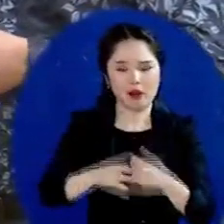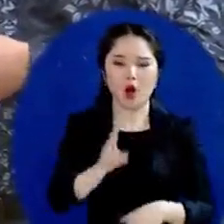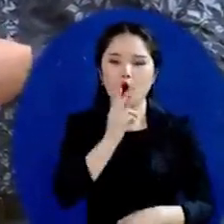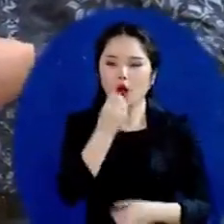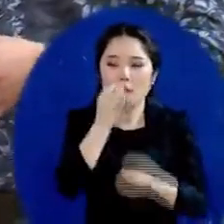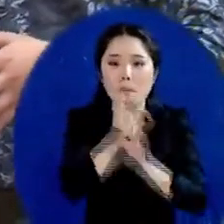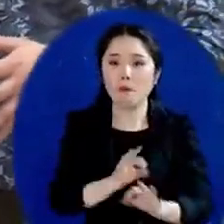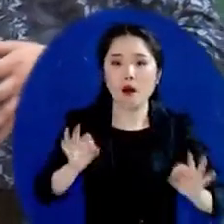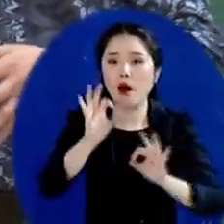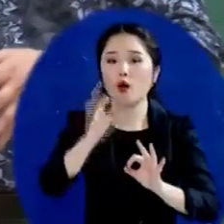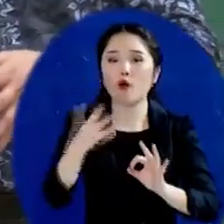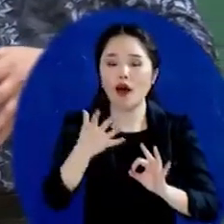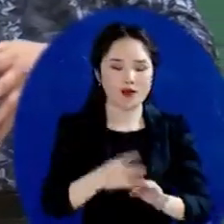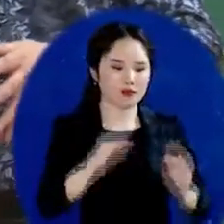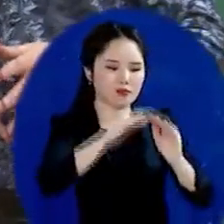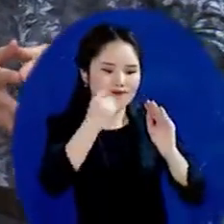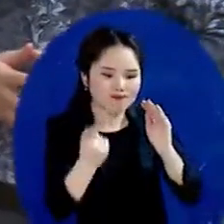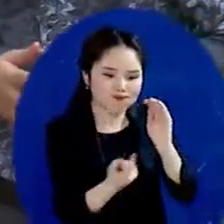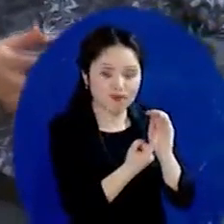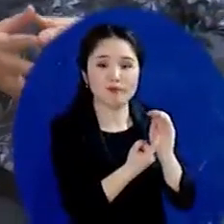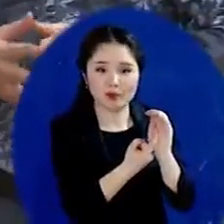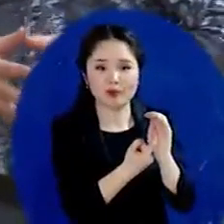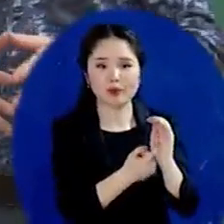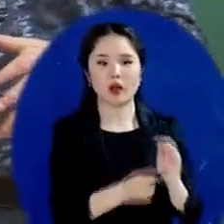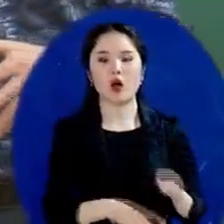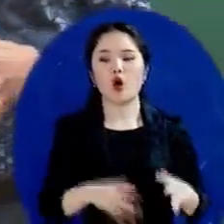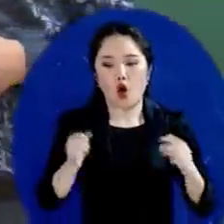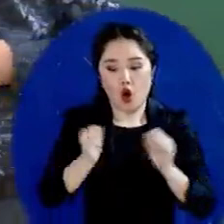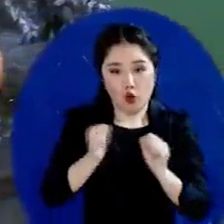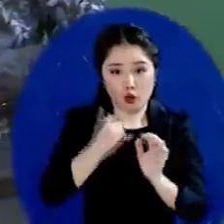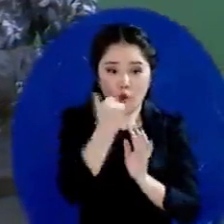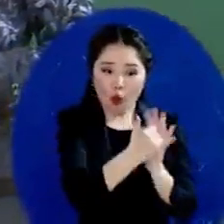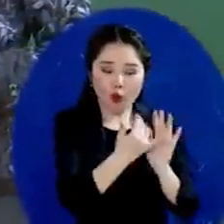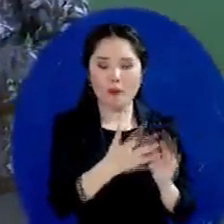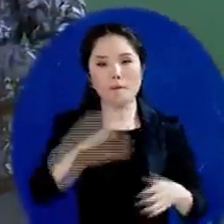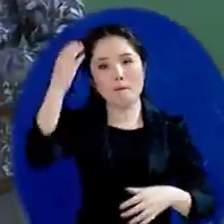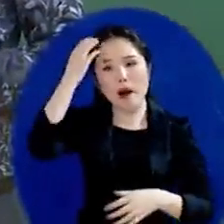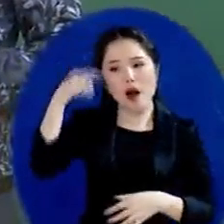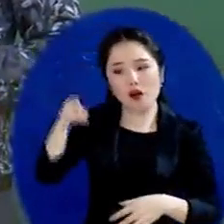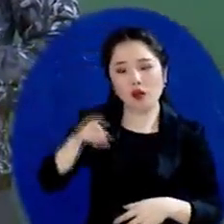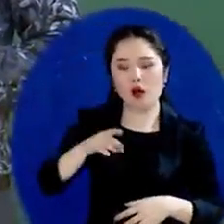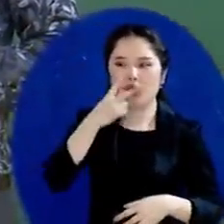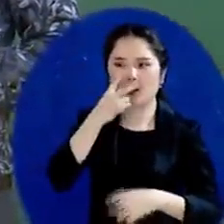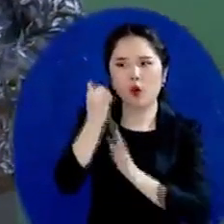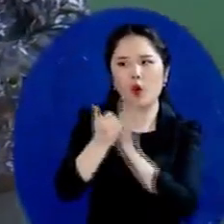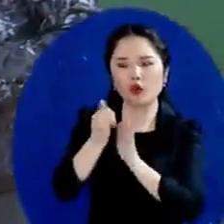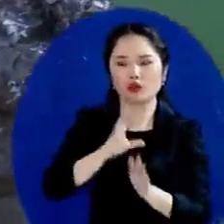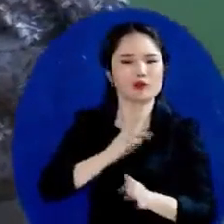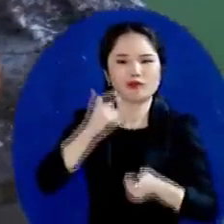тэжээл хомсдоход ичдэг. Тэгвэл өвлийн улирал баавгайн хувьд тааламжгүй байсан уу?